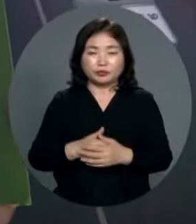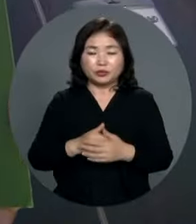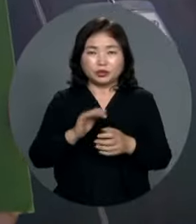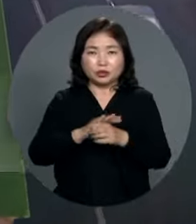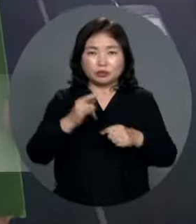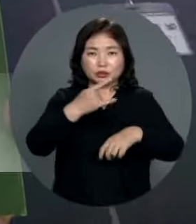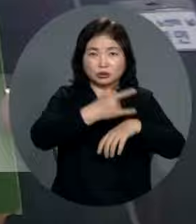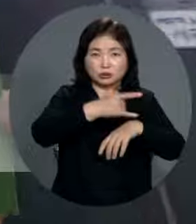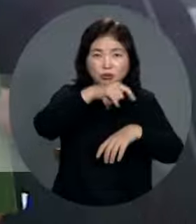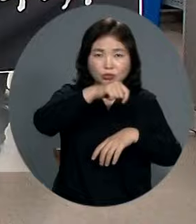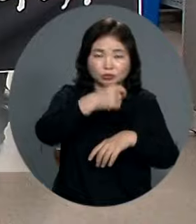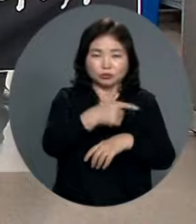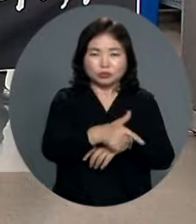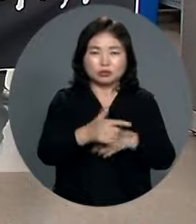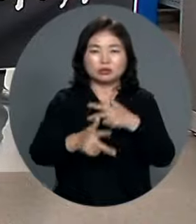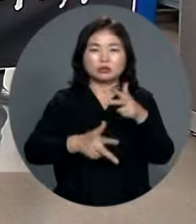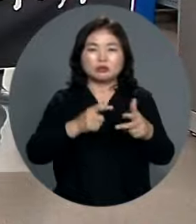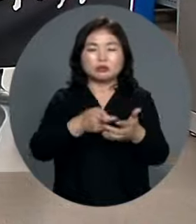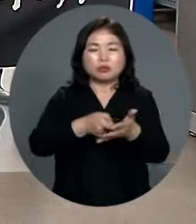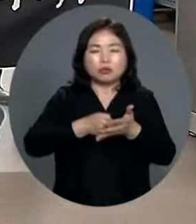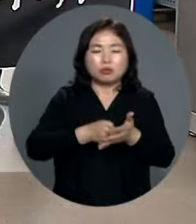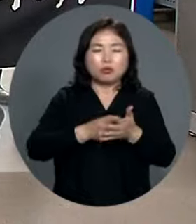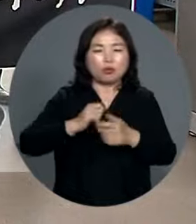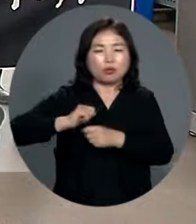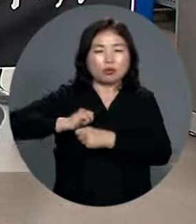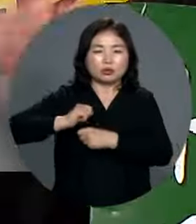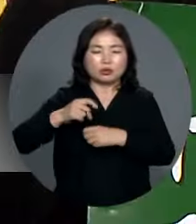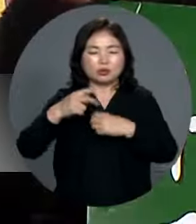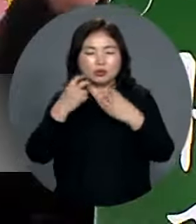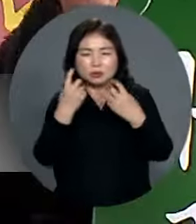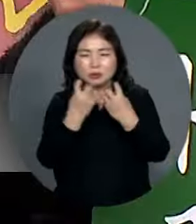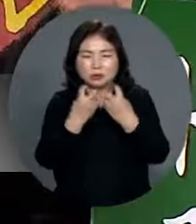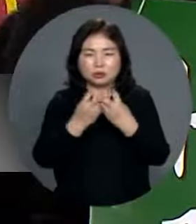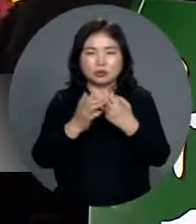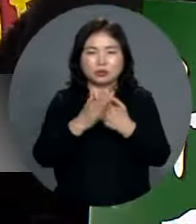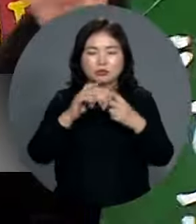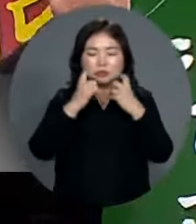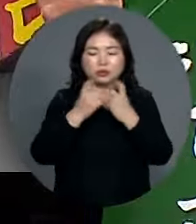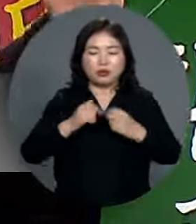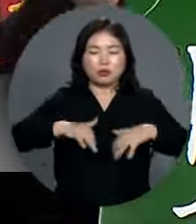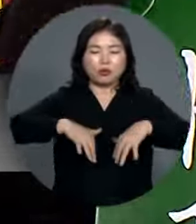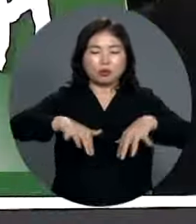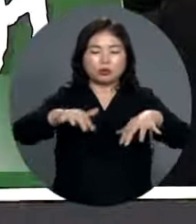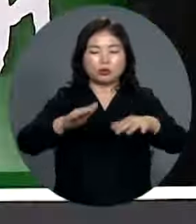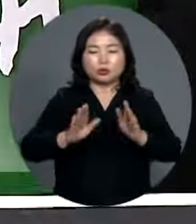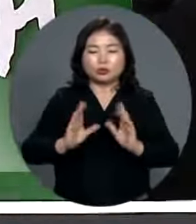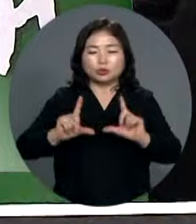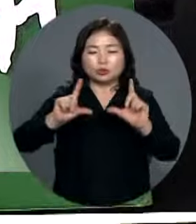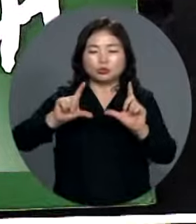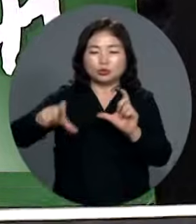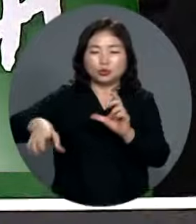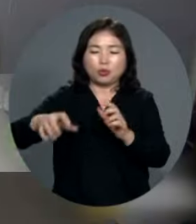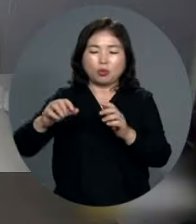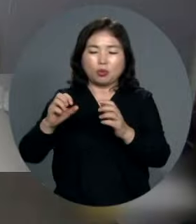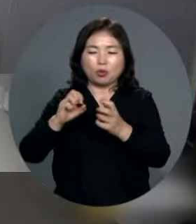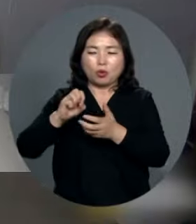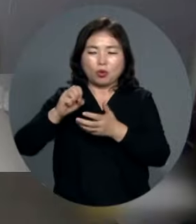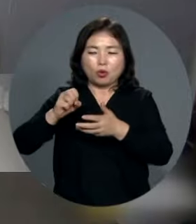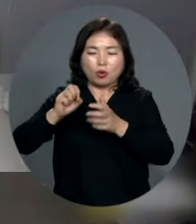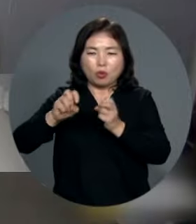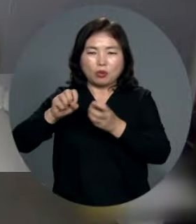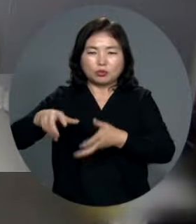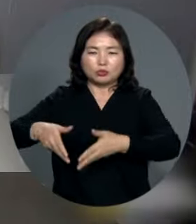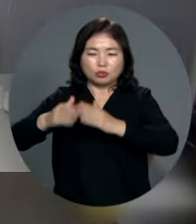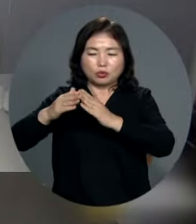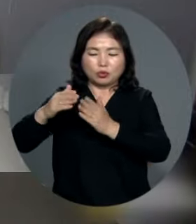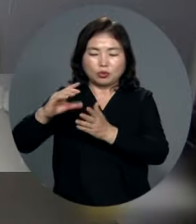경북 의성군은 사업비 절감과 공군 작전성 등을 고려해 민간 활주로 동쪽에 화물 터미널 추가 설치하자는